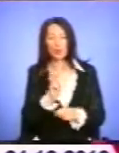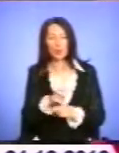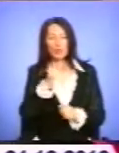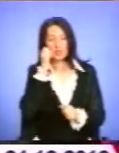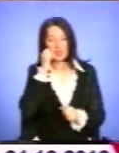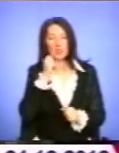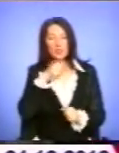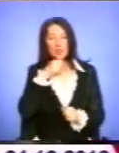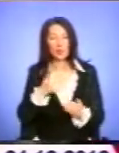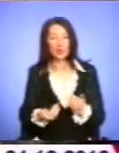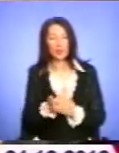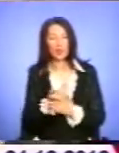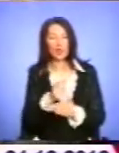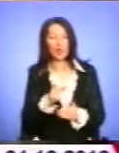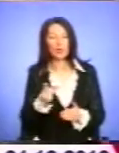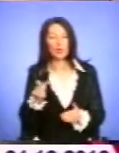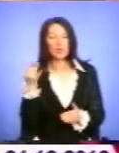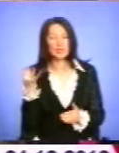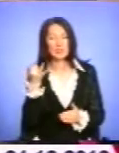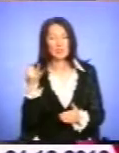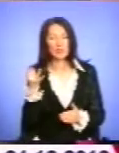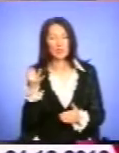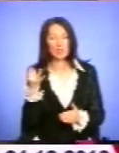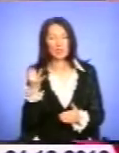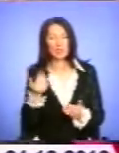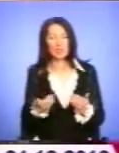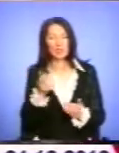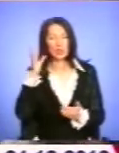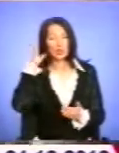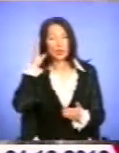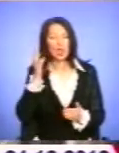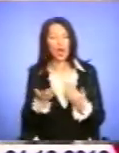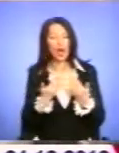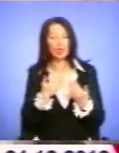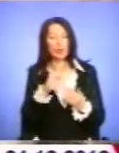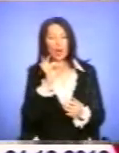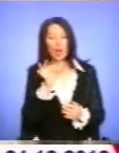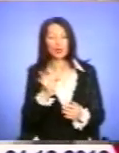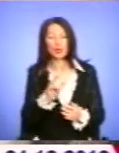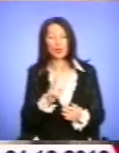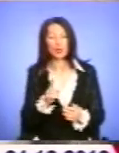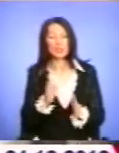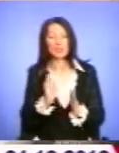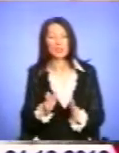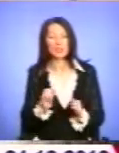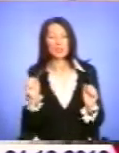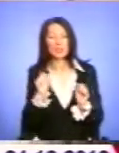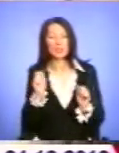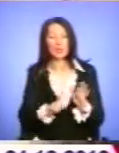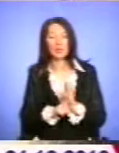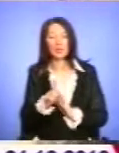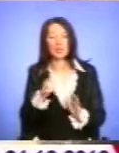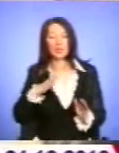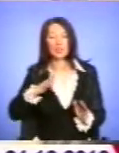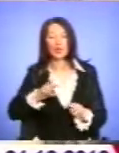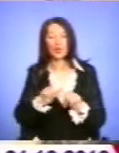і нові. Люди зацікавлені, я навіть підслухала розмову, що кажуть, що тільки як зима настає, чекають на Кубок